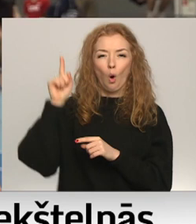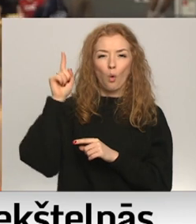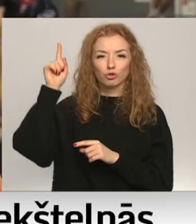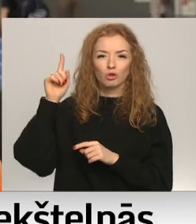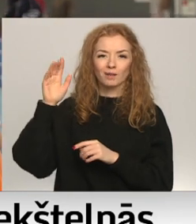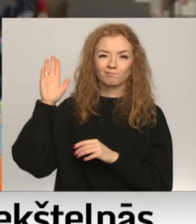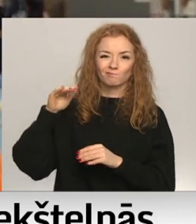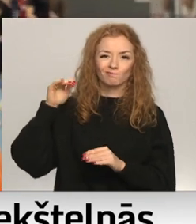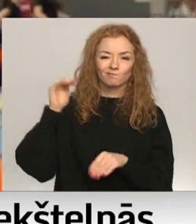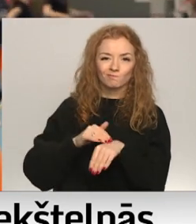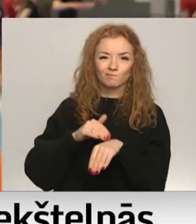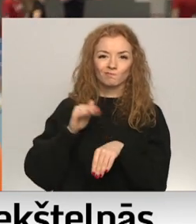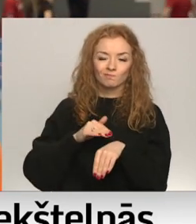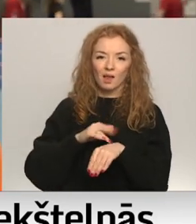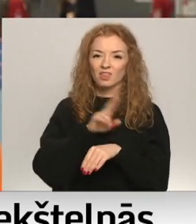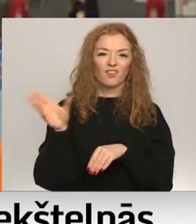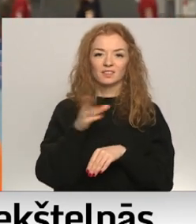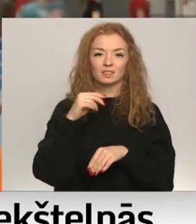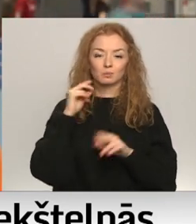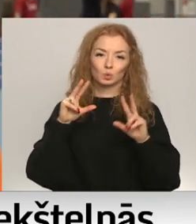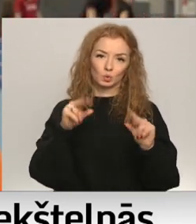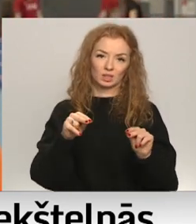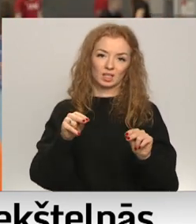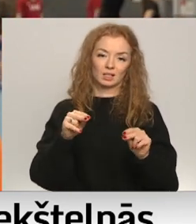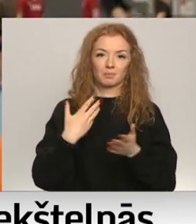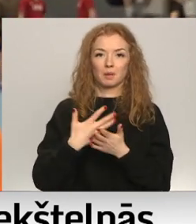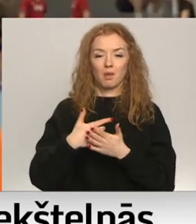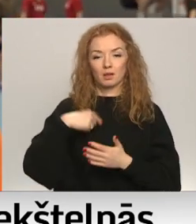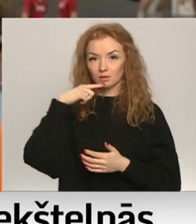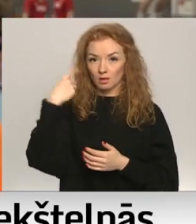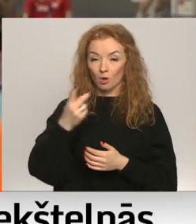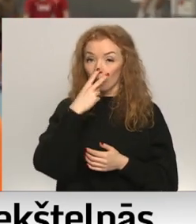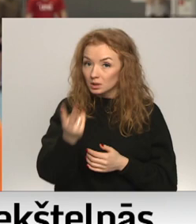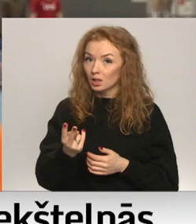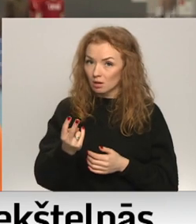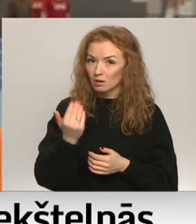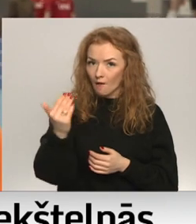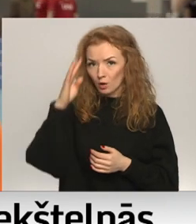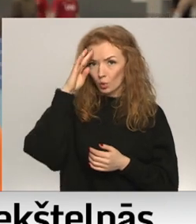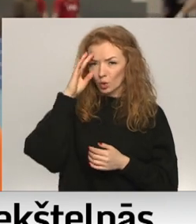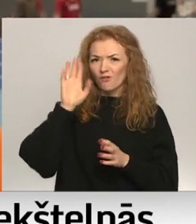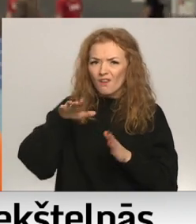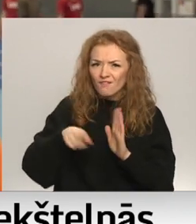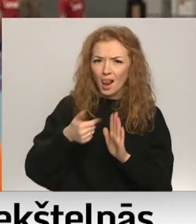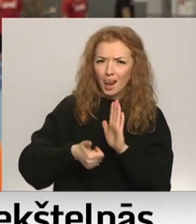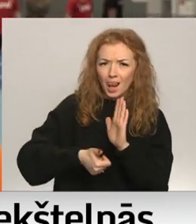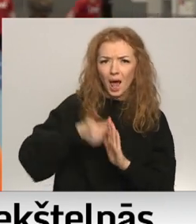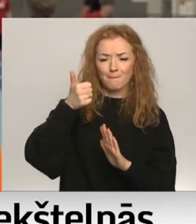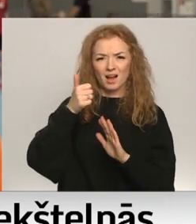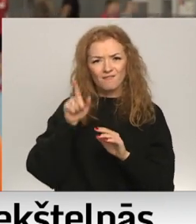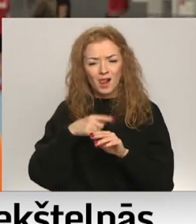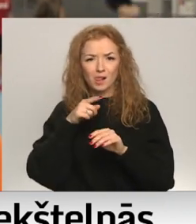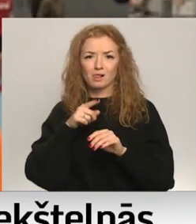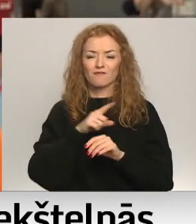savs plāns. Ne visi grib uzticēties, ka, kad es, piemēram, saku, ka skaties, tev puiši var būt vēl labāki, un ja viņi labāki, viņi būs